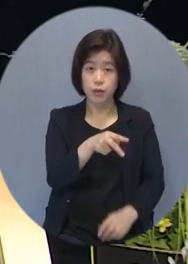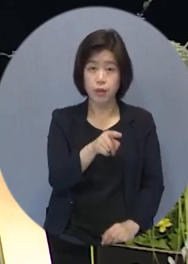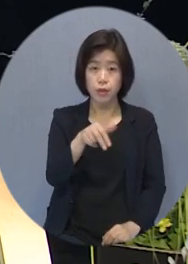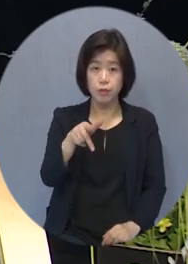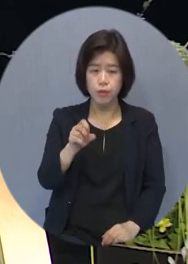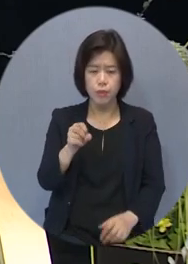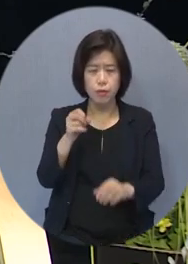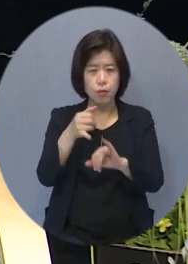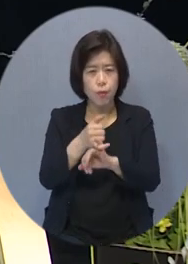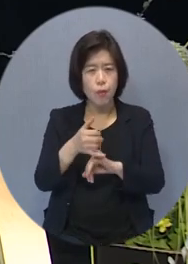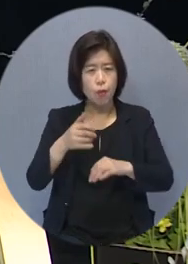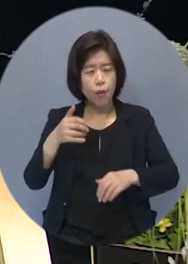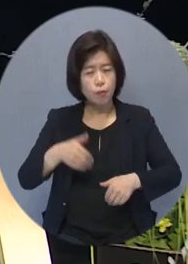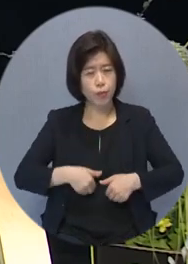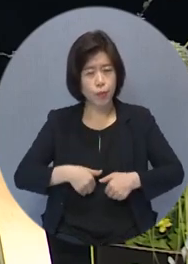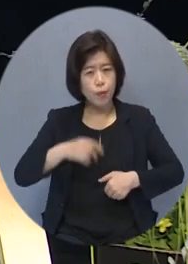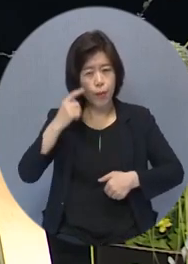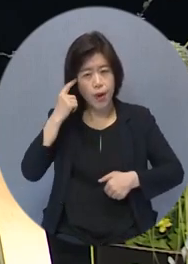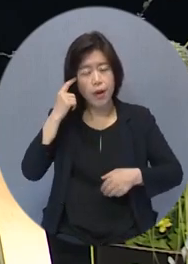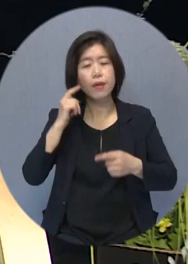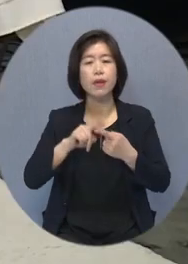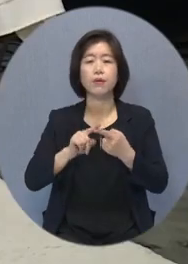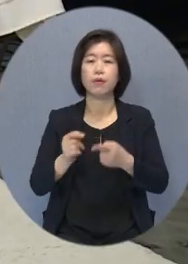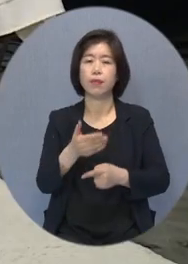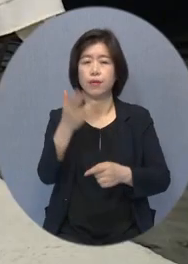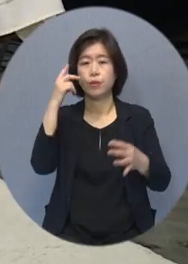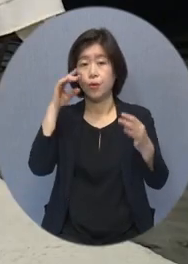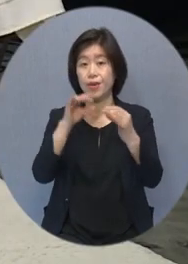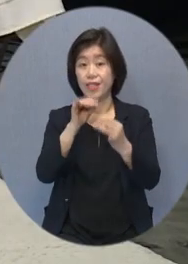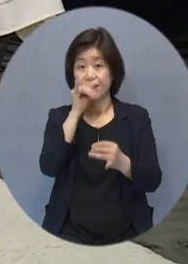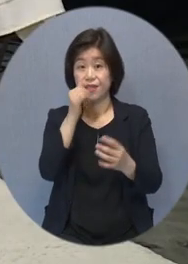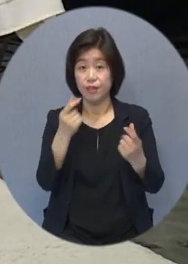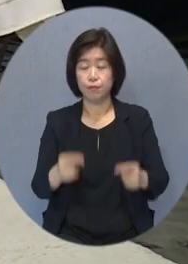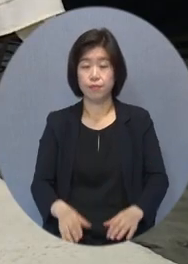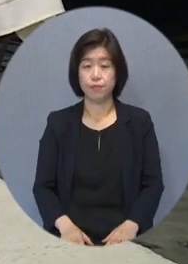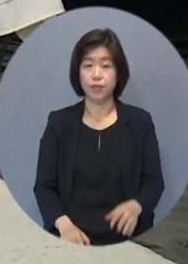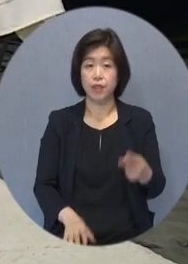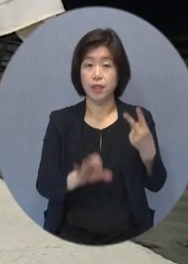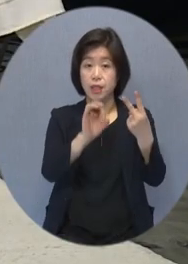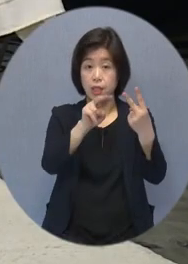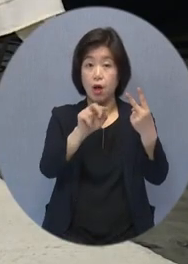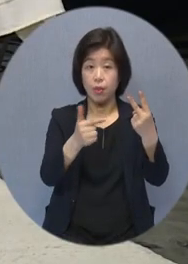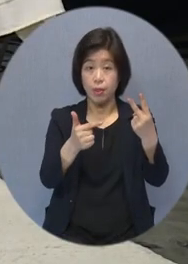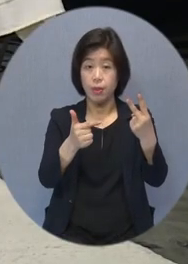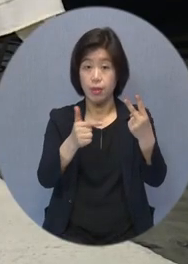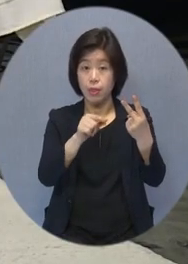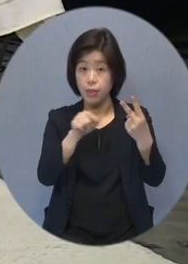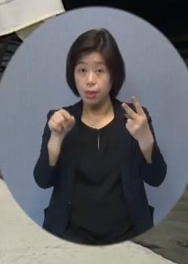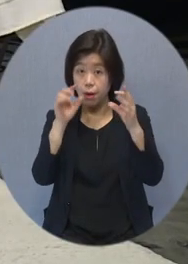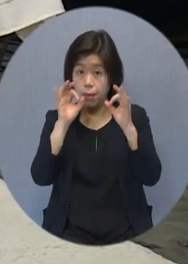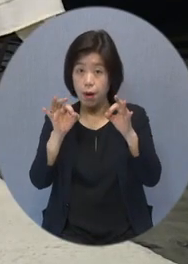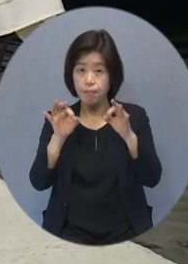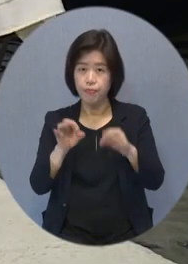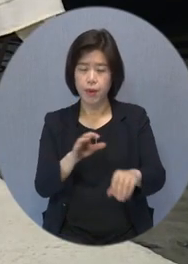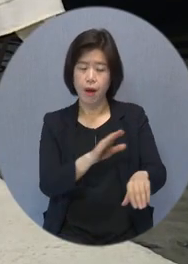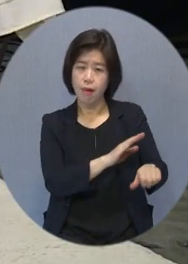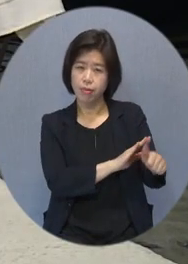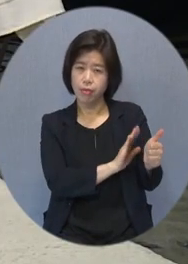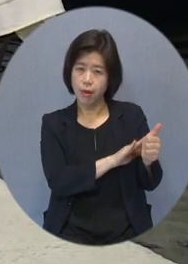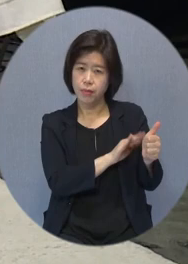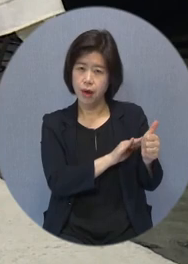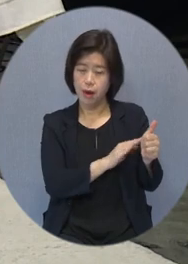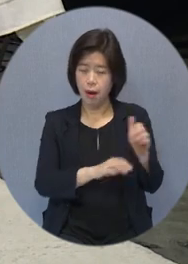하는지에 동의하실 것입니다. 이연에서 그의 팔이 자꾸 내 몸에 닿는